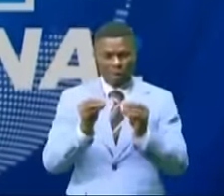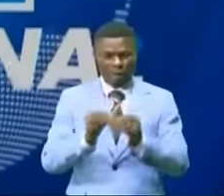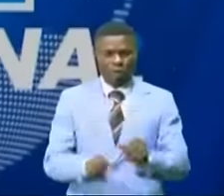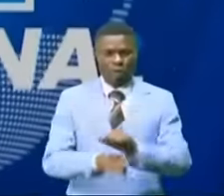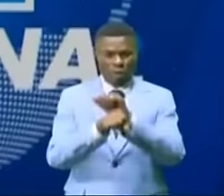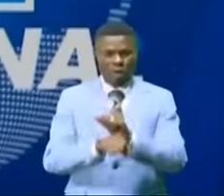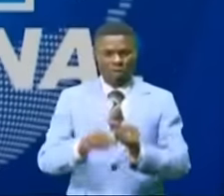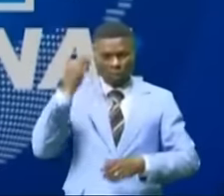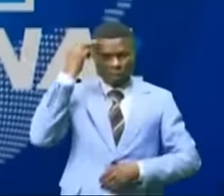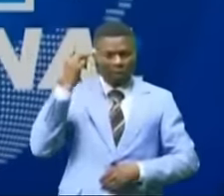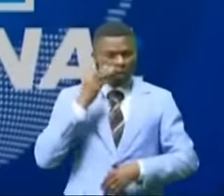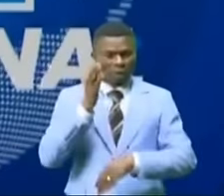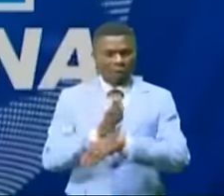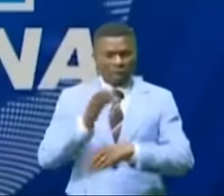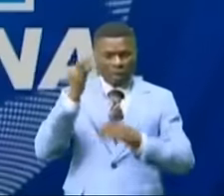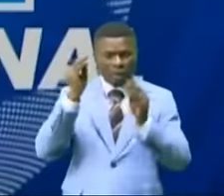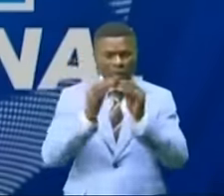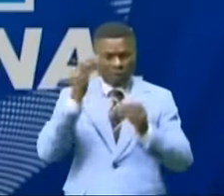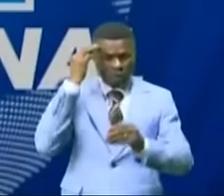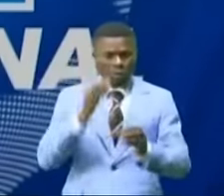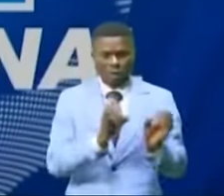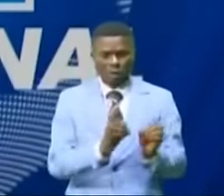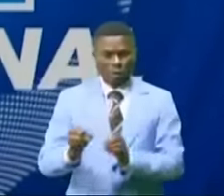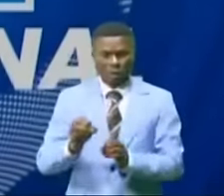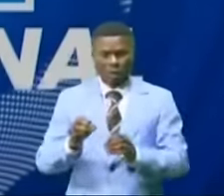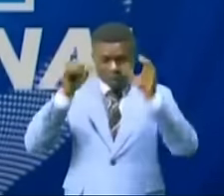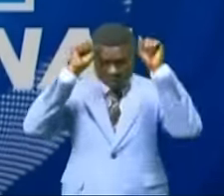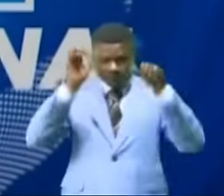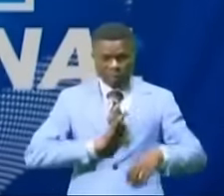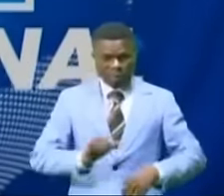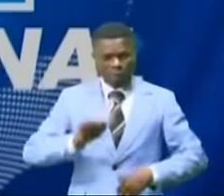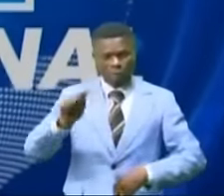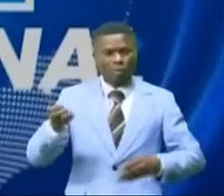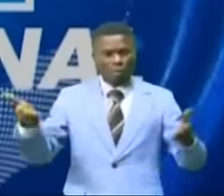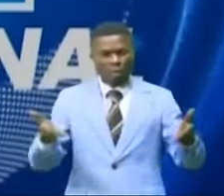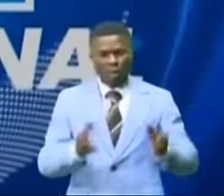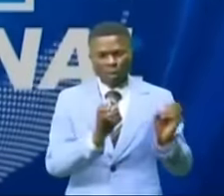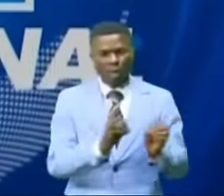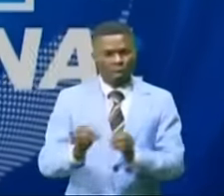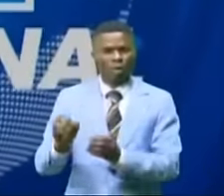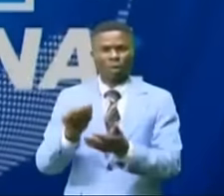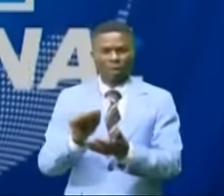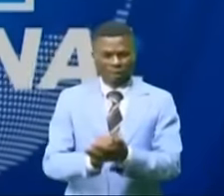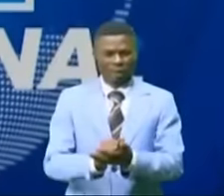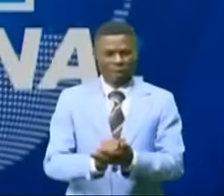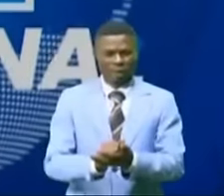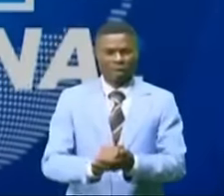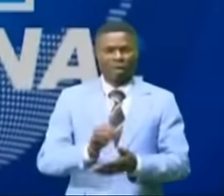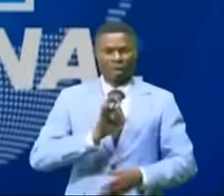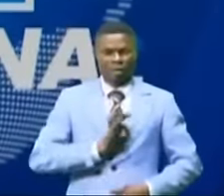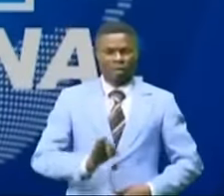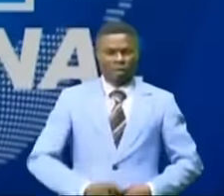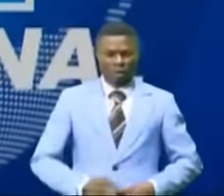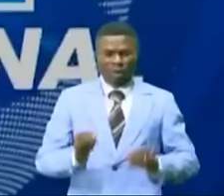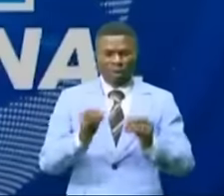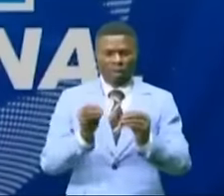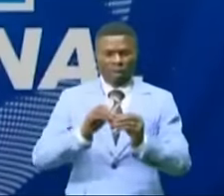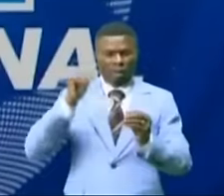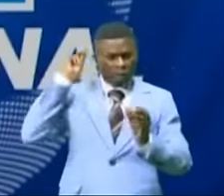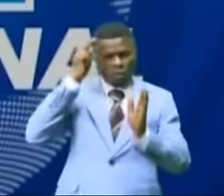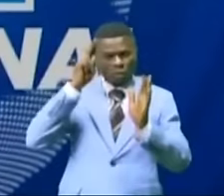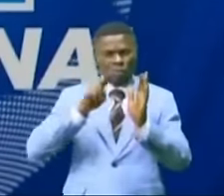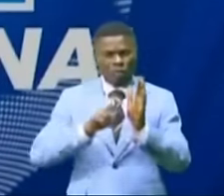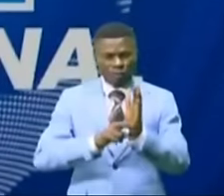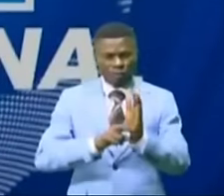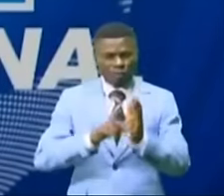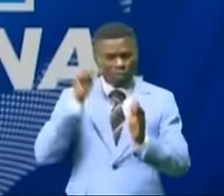tradition. Le Conseil des ministres a vécu sous la houlette du président de la République, Félix Antoine Tshisekedi Tshilombo. Cette réunion du gouvernement s'est